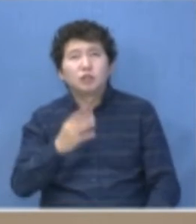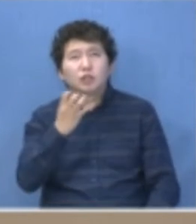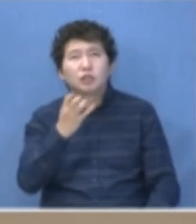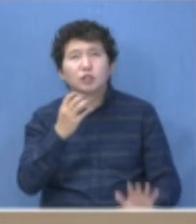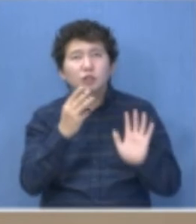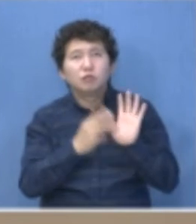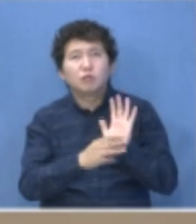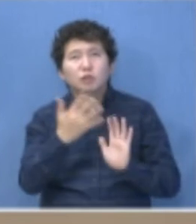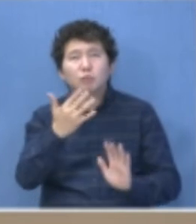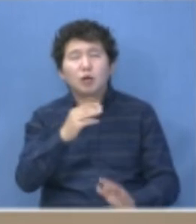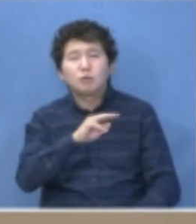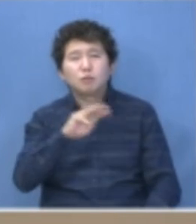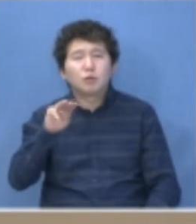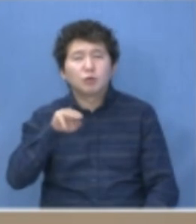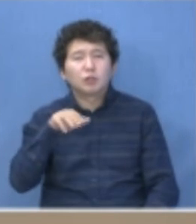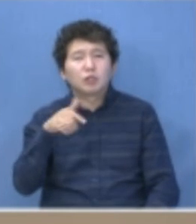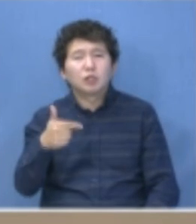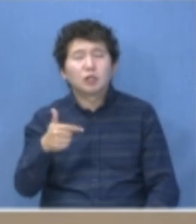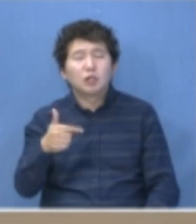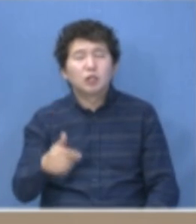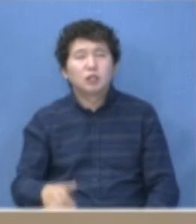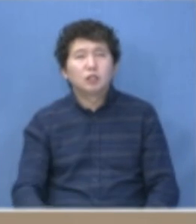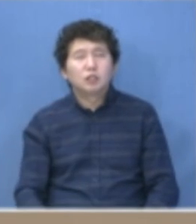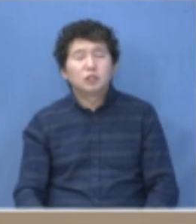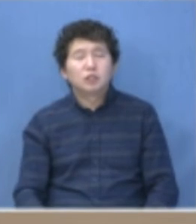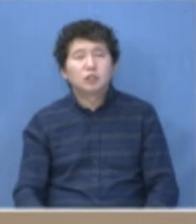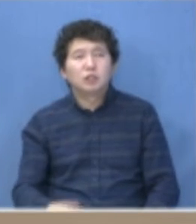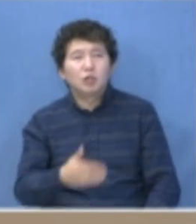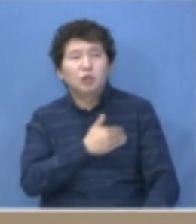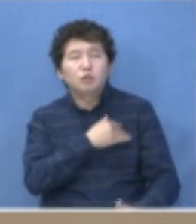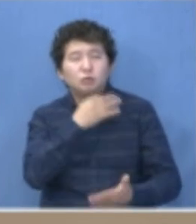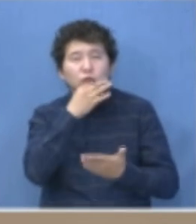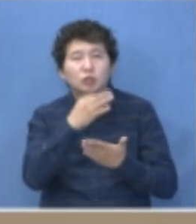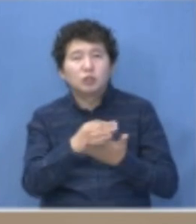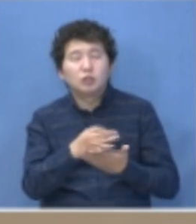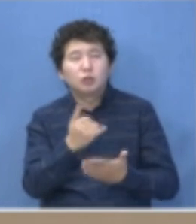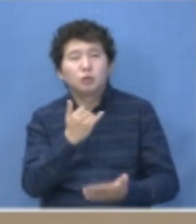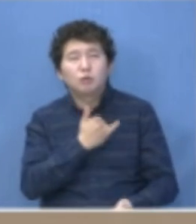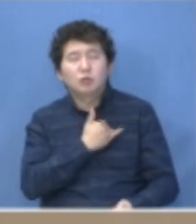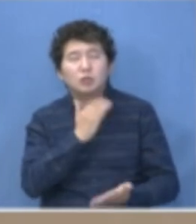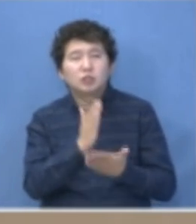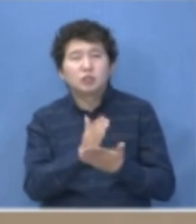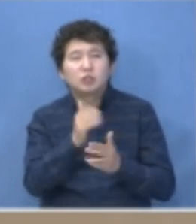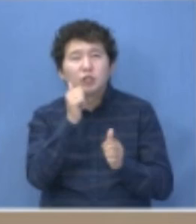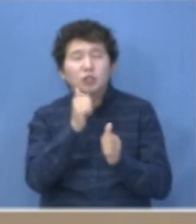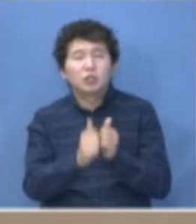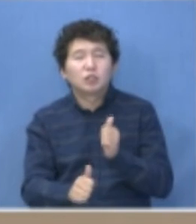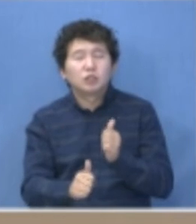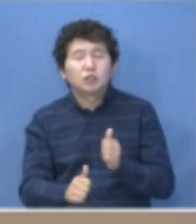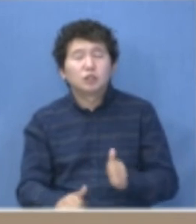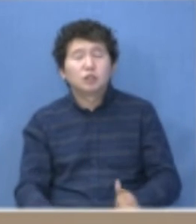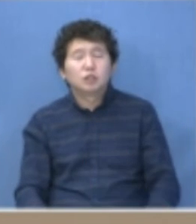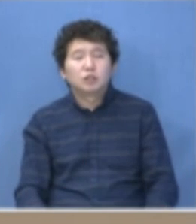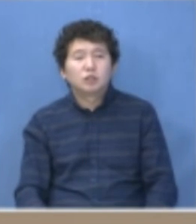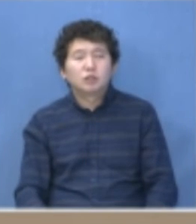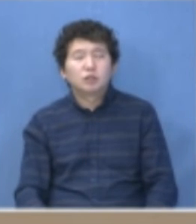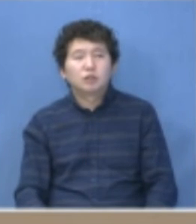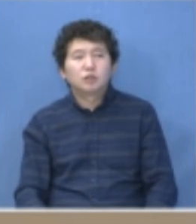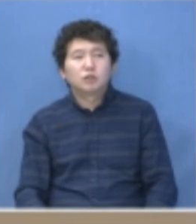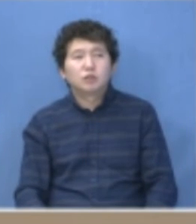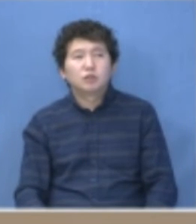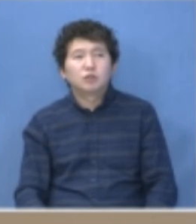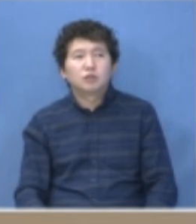485 миллионов тенге. Хотелось бы отметить, что у нас имеется также прирост случаев